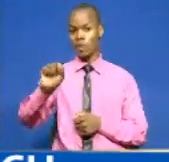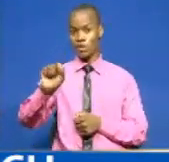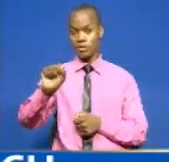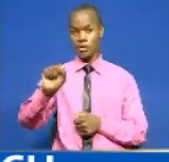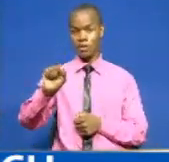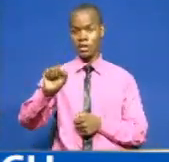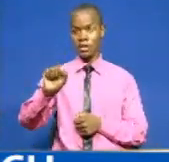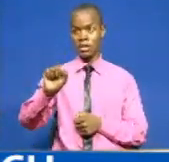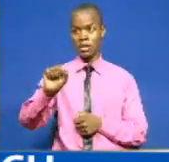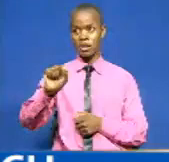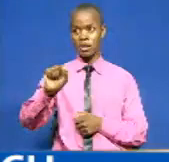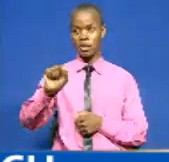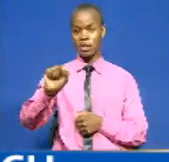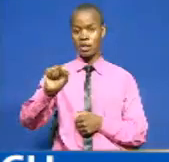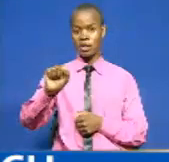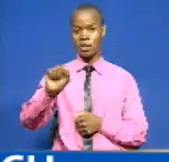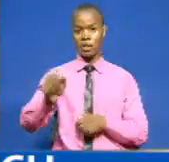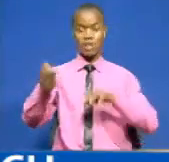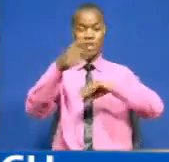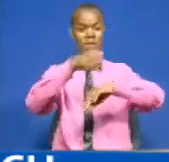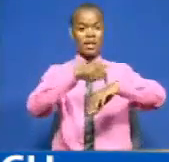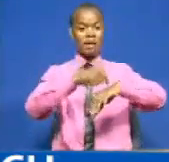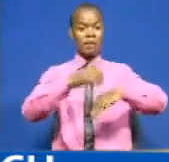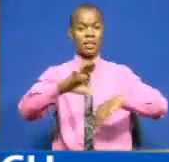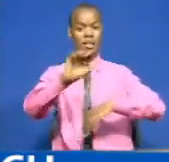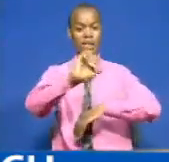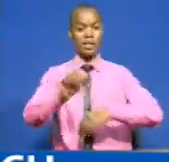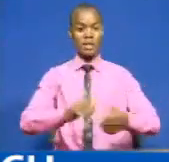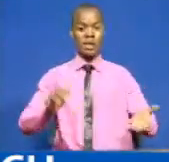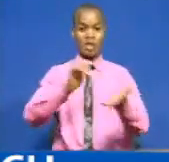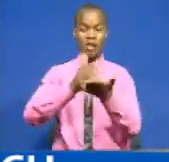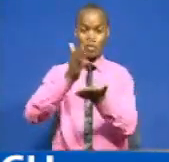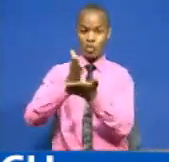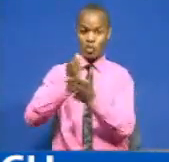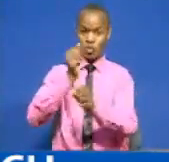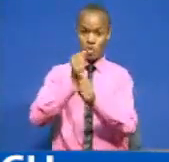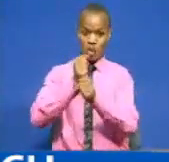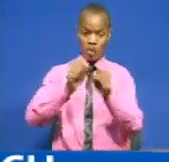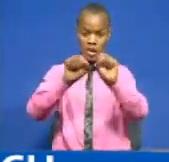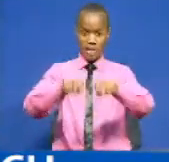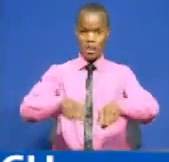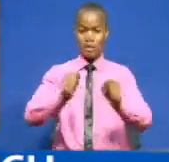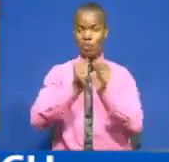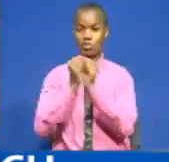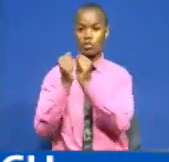25 in positions of cabinet secretary, that we shall work together.